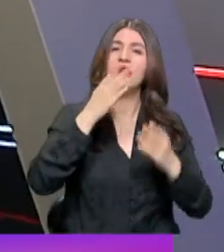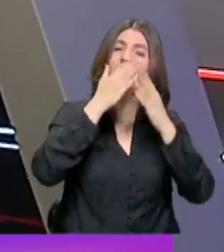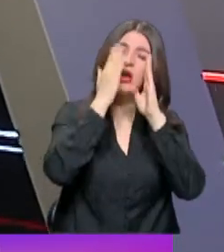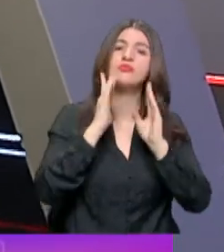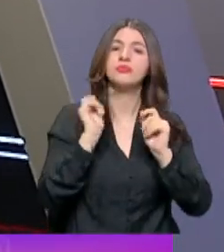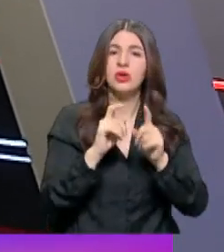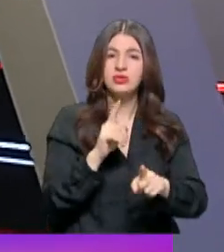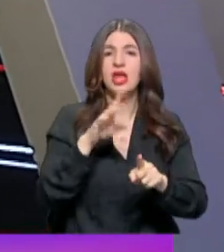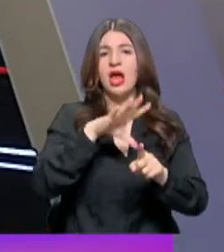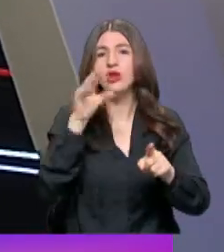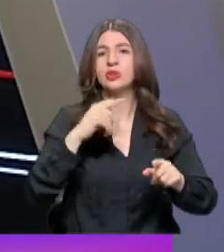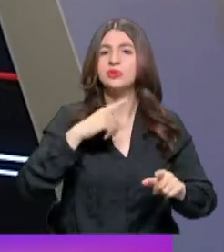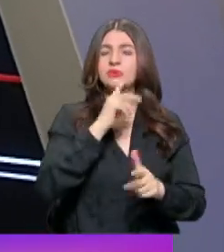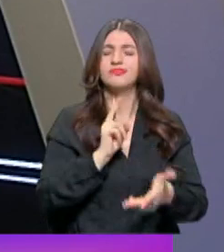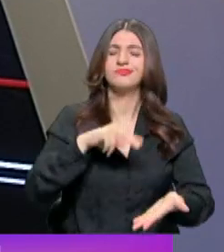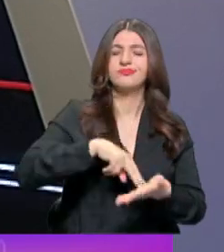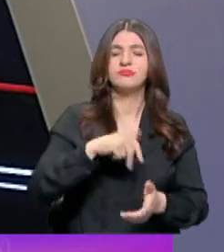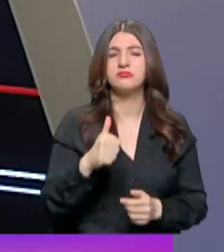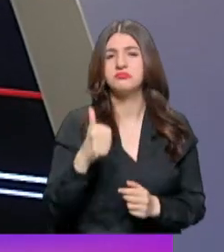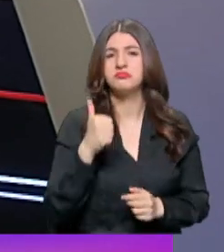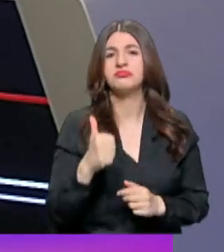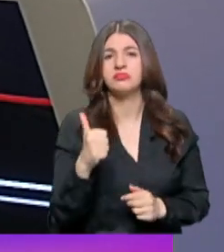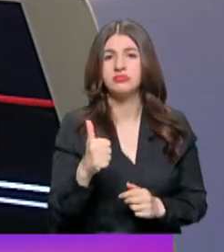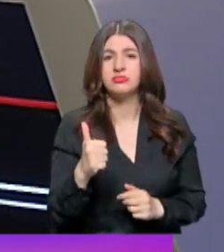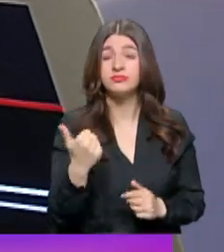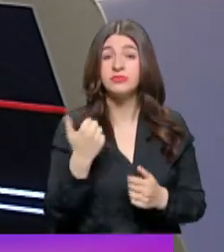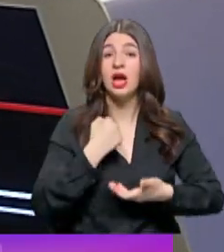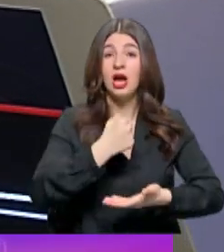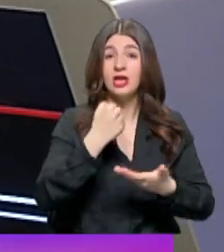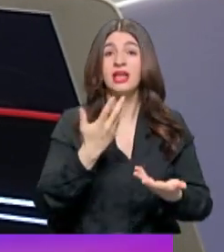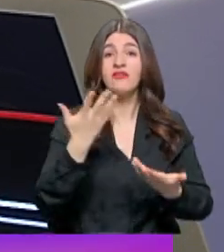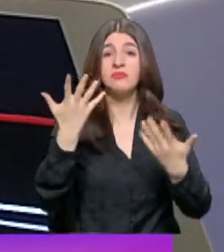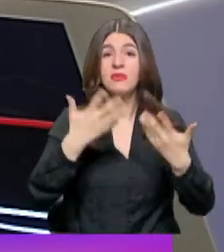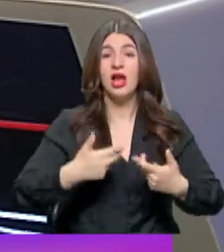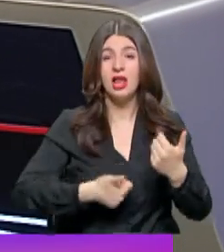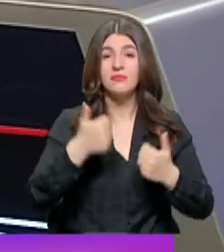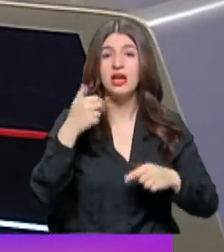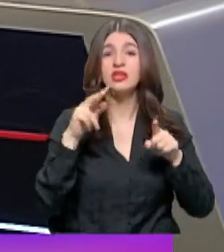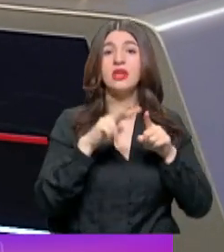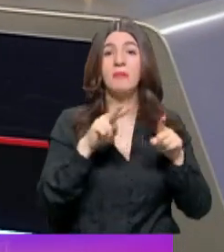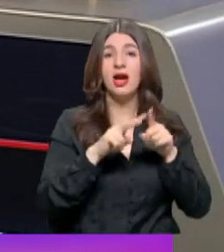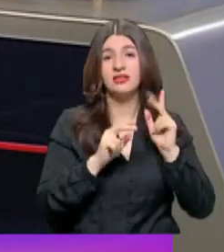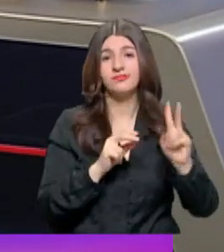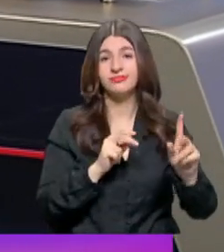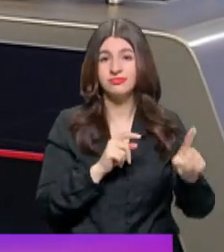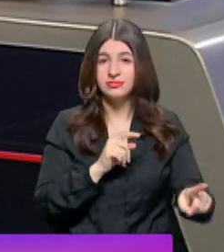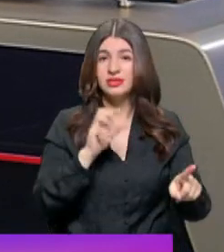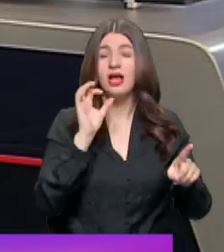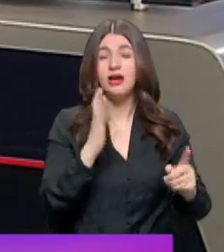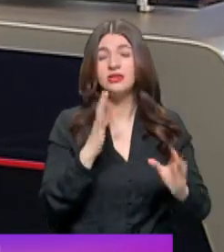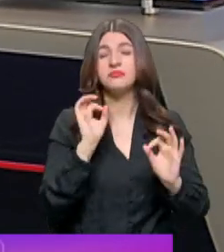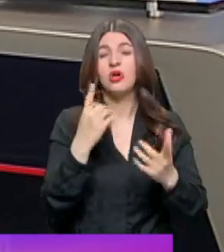hamd ediyorsanız her türlü zorluğun üstesinden gelirsiniz Hazine ve maliye bakanı Nurettin nebati